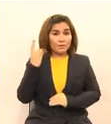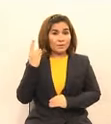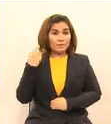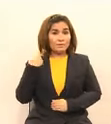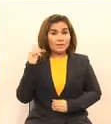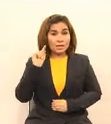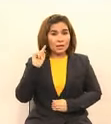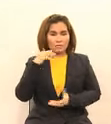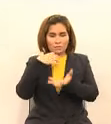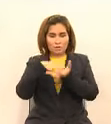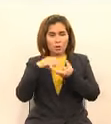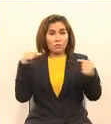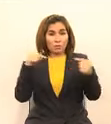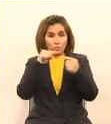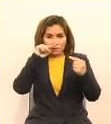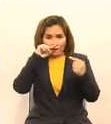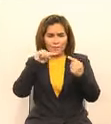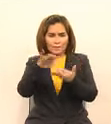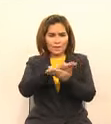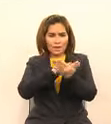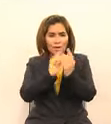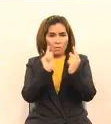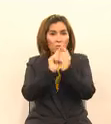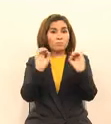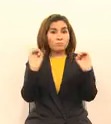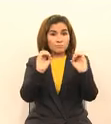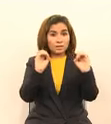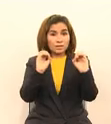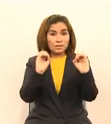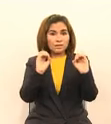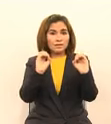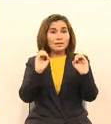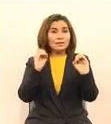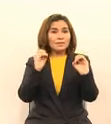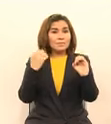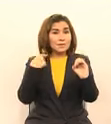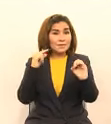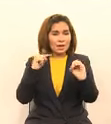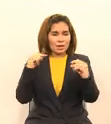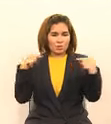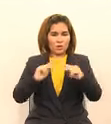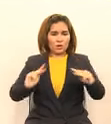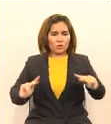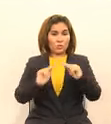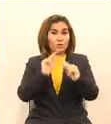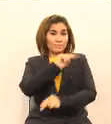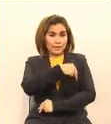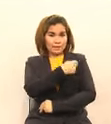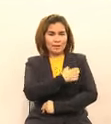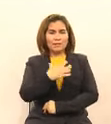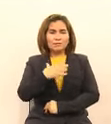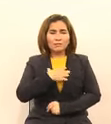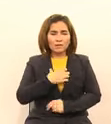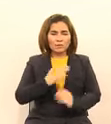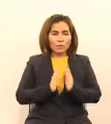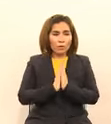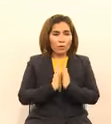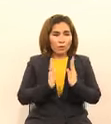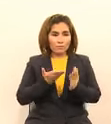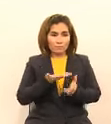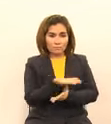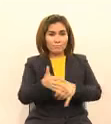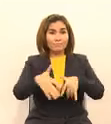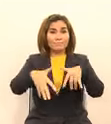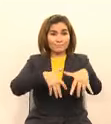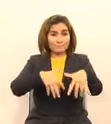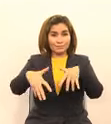าก่อนในประเทศไทยนะครับซึ่งปรากฏการณ์นี้ทางกระทรวงสาธารณสุขเองต้องขอขอบคุณประชาชน